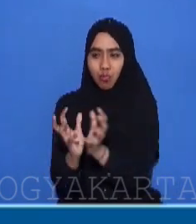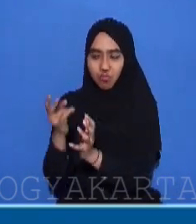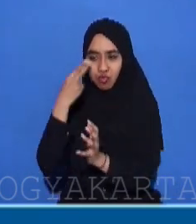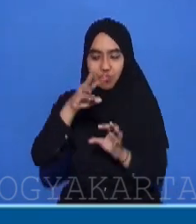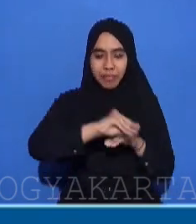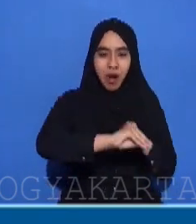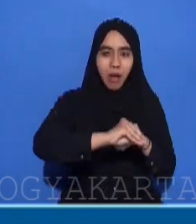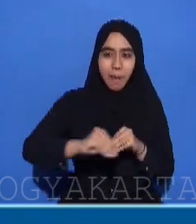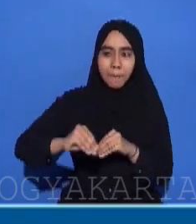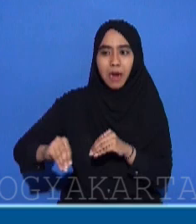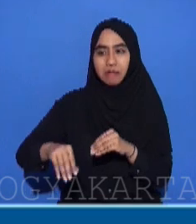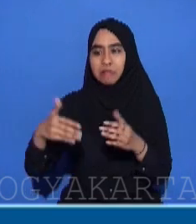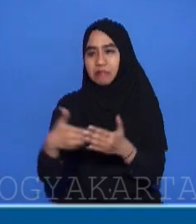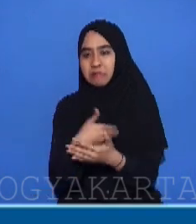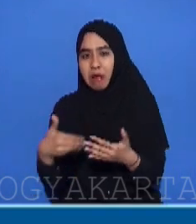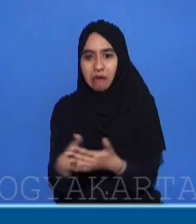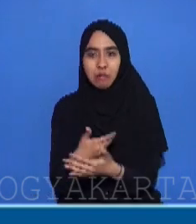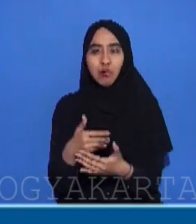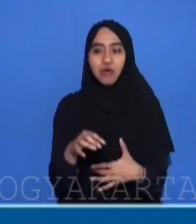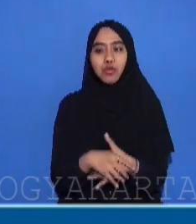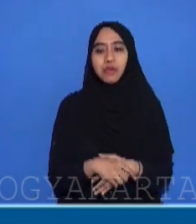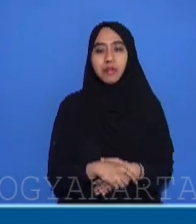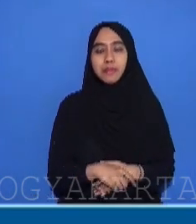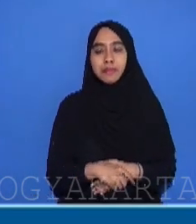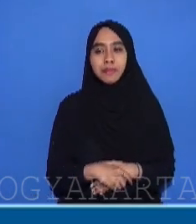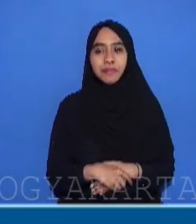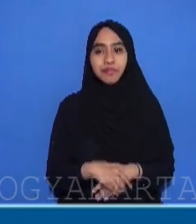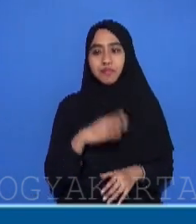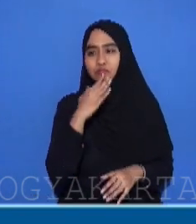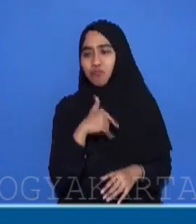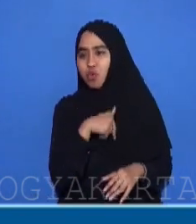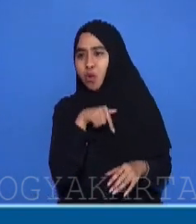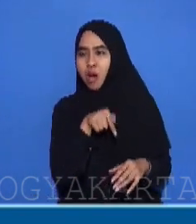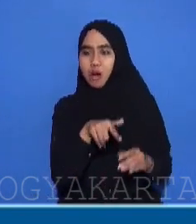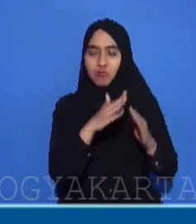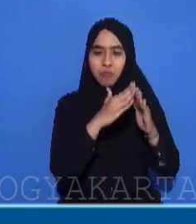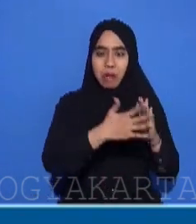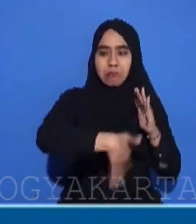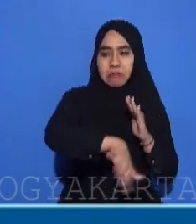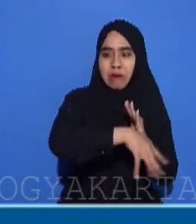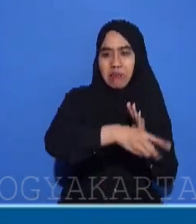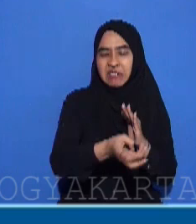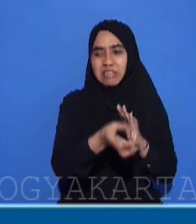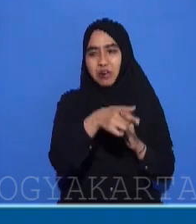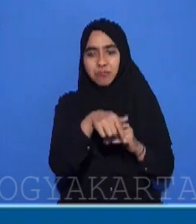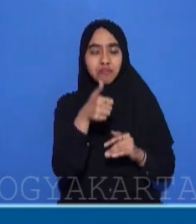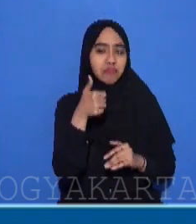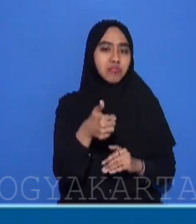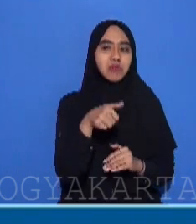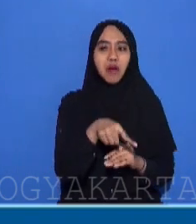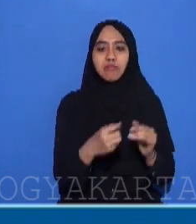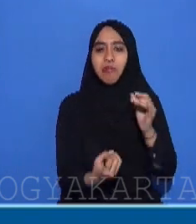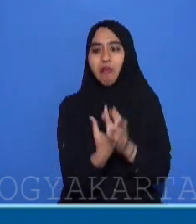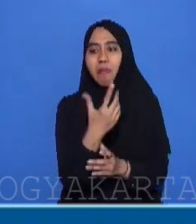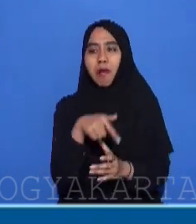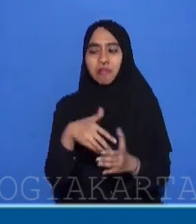taneman janganan ananging menggahing warga ingkang kagungan pekawisan sanadyan namung sekedik saged nindakaken buida taneman